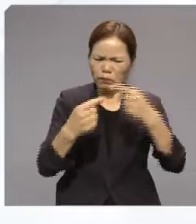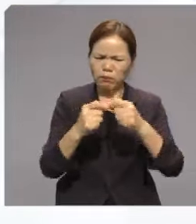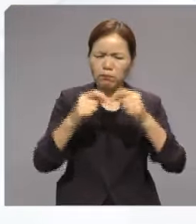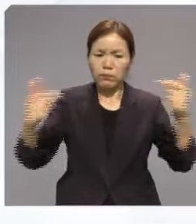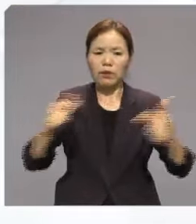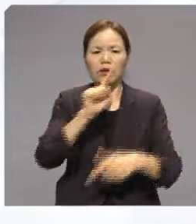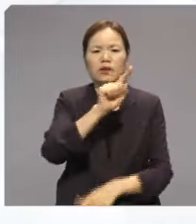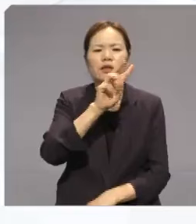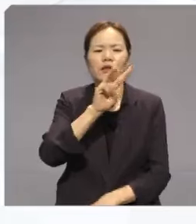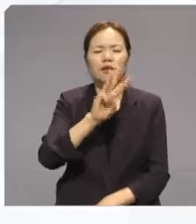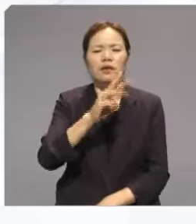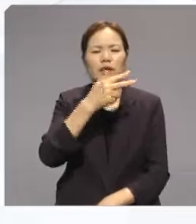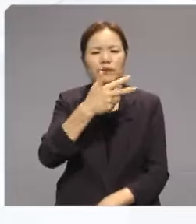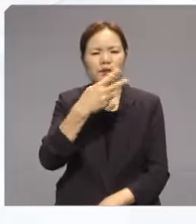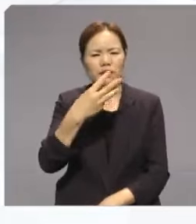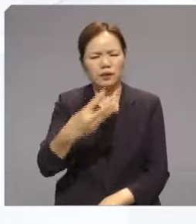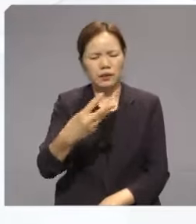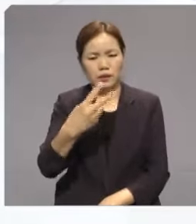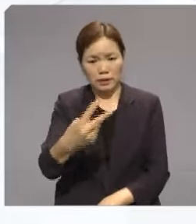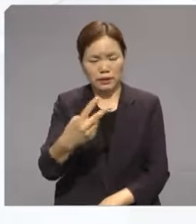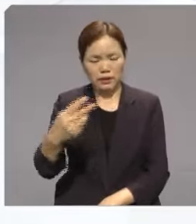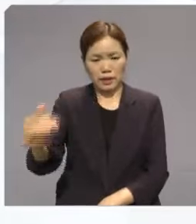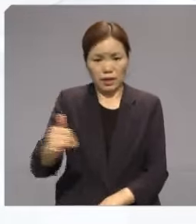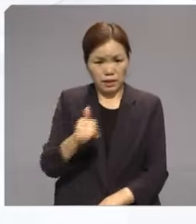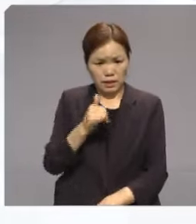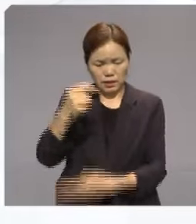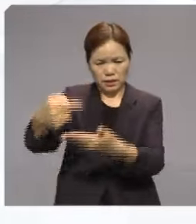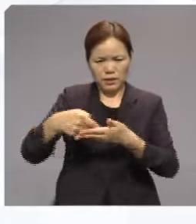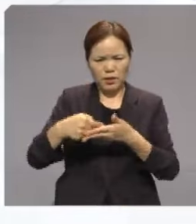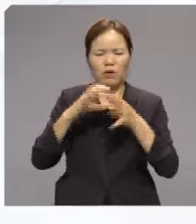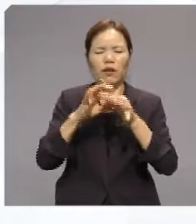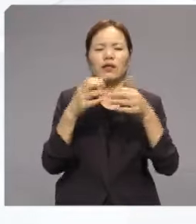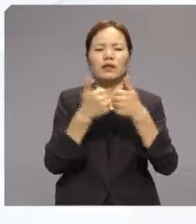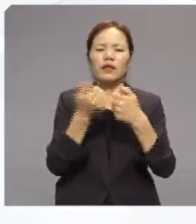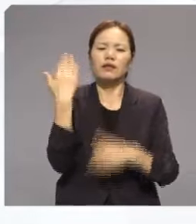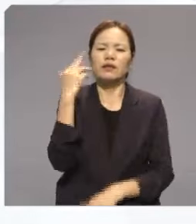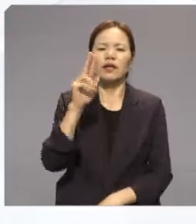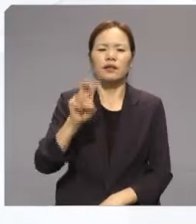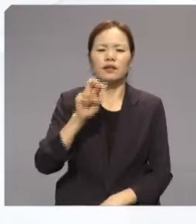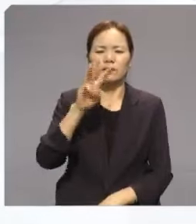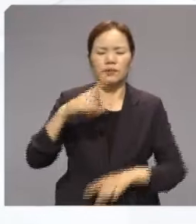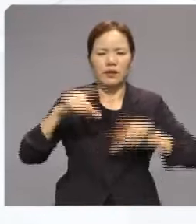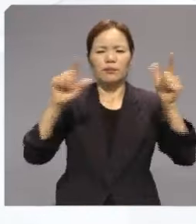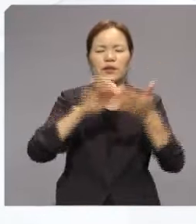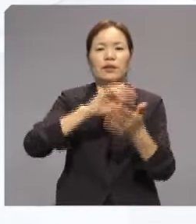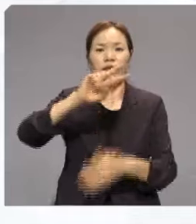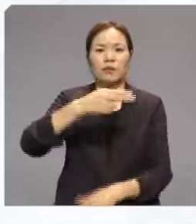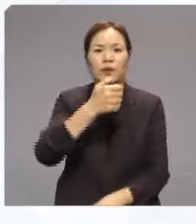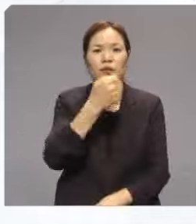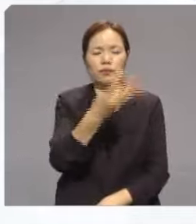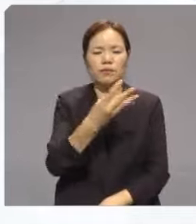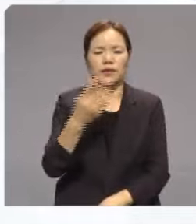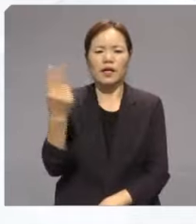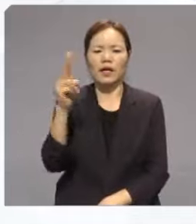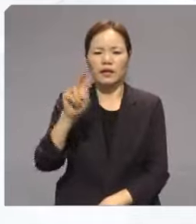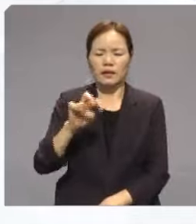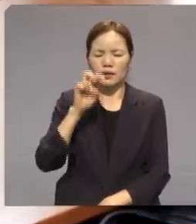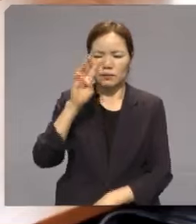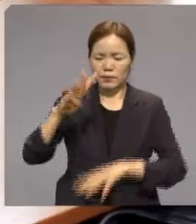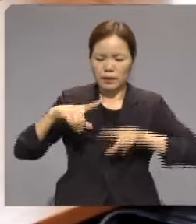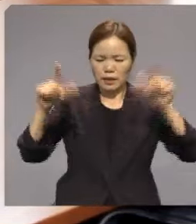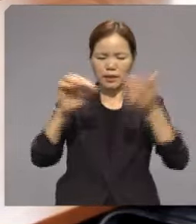137이 소비자 상담센터에 접수된 관련 상담만 지난 23일 254건, 24일